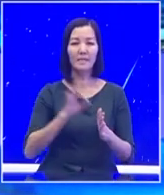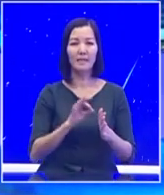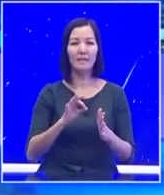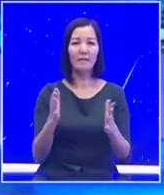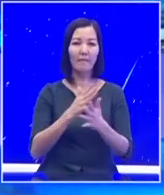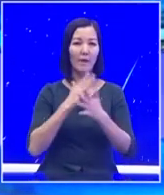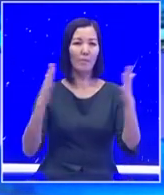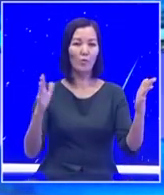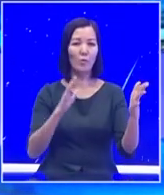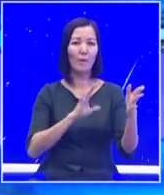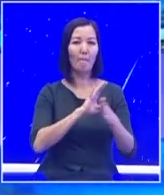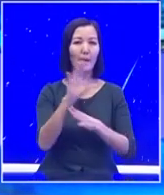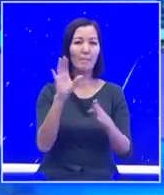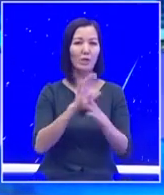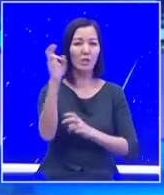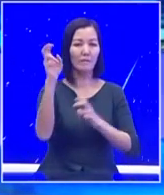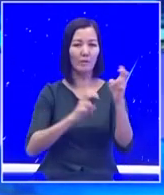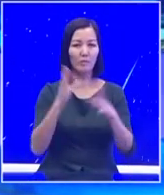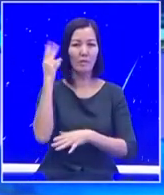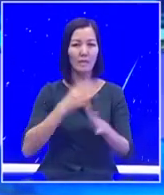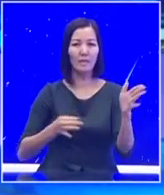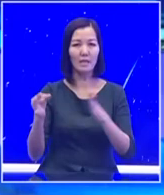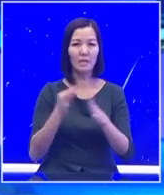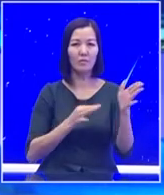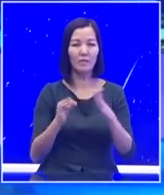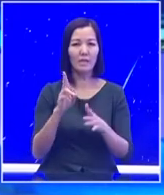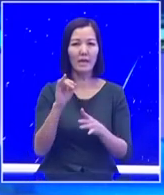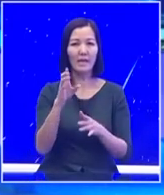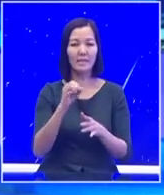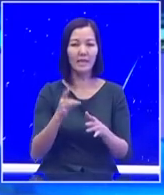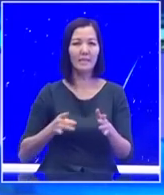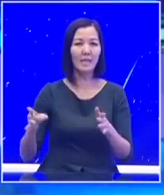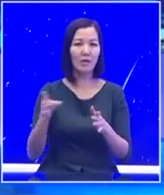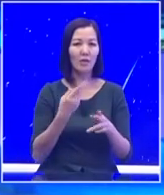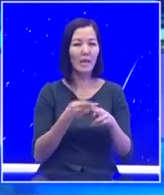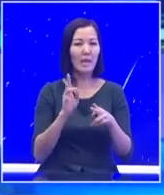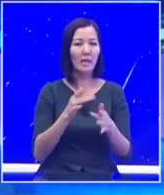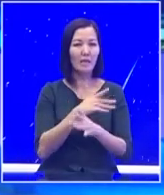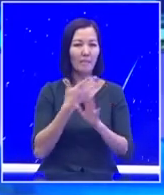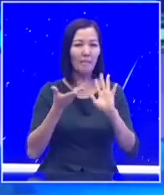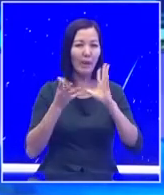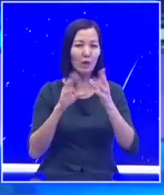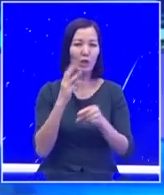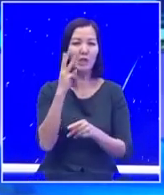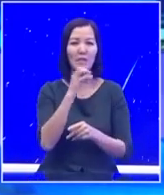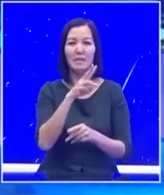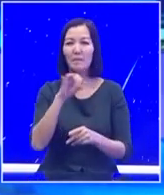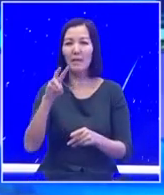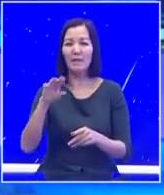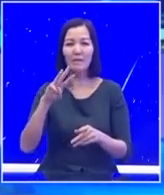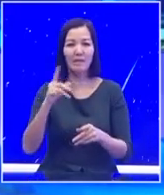30% объема промышленного производства Алматинской области формирует Карасайский район. Это почти 300 миллиардов